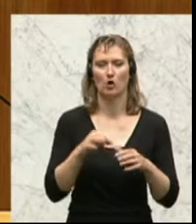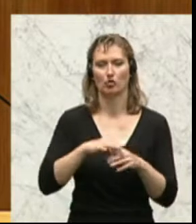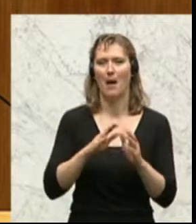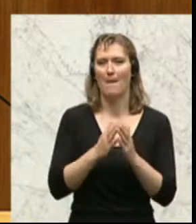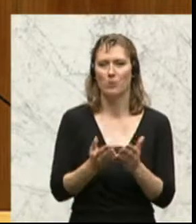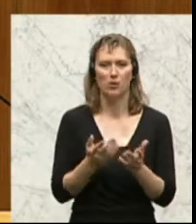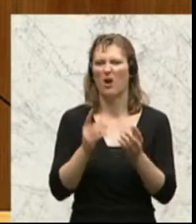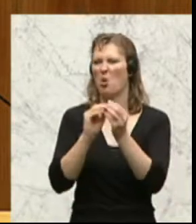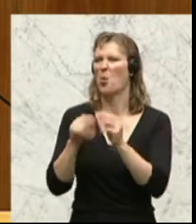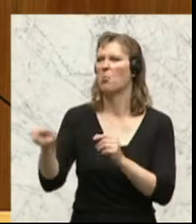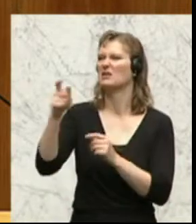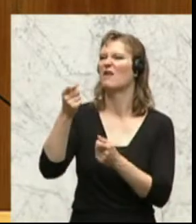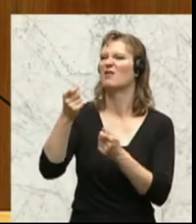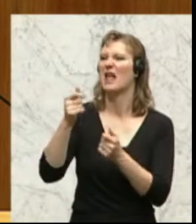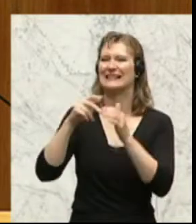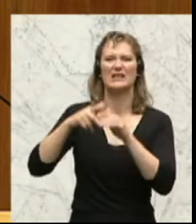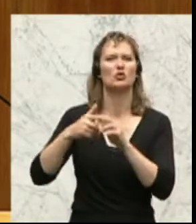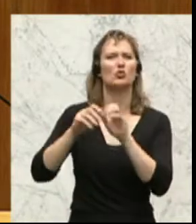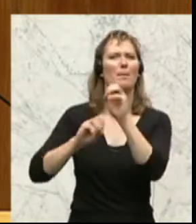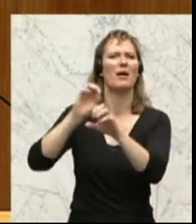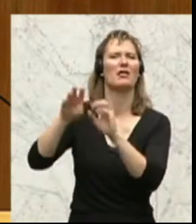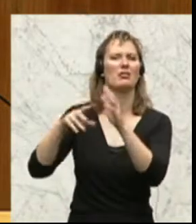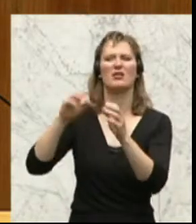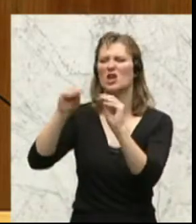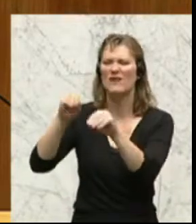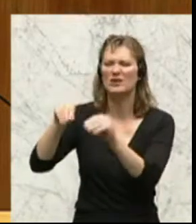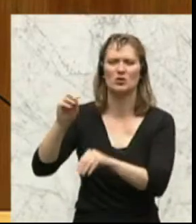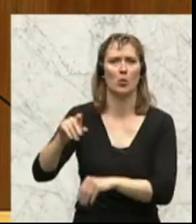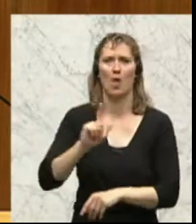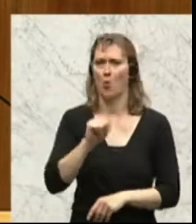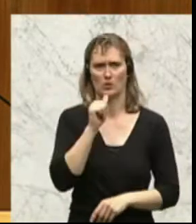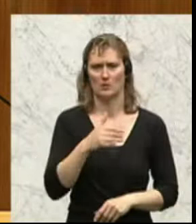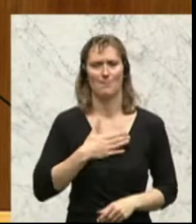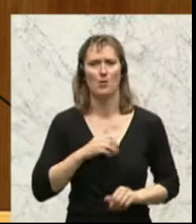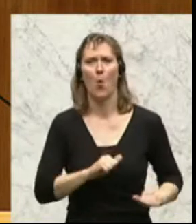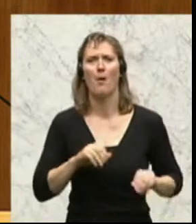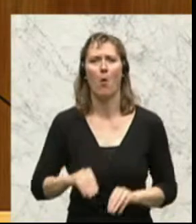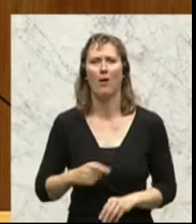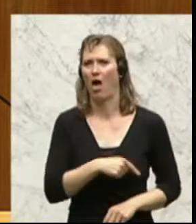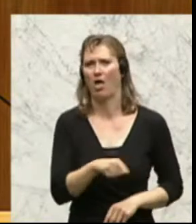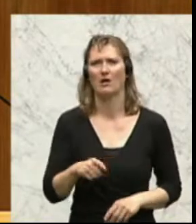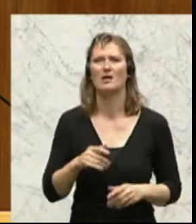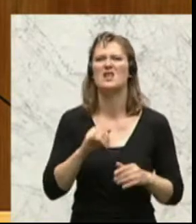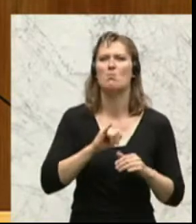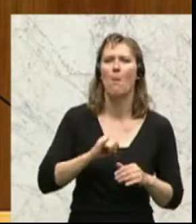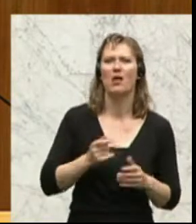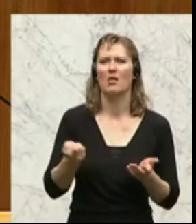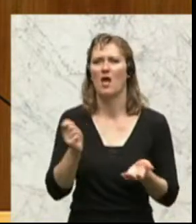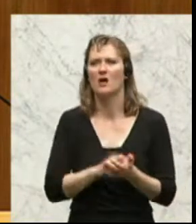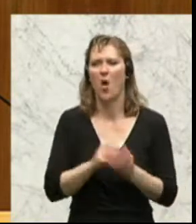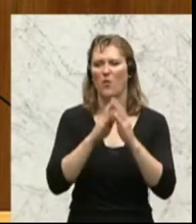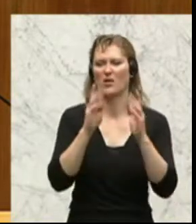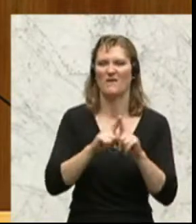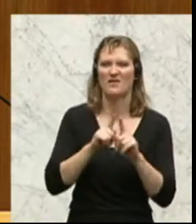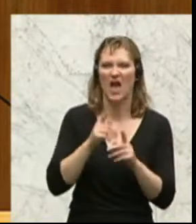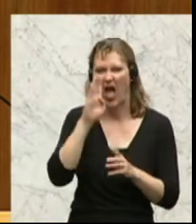komplizierten Finanzinstrumente investiert und haben sich auch nicht am Immobilienmarkt als kleine Immobilienhaie